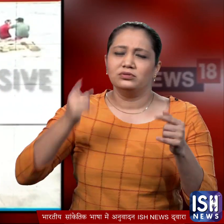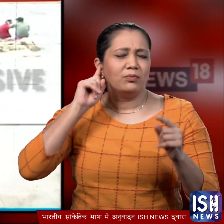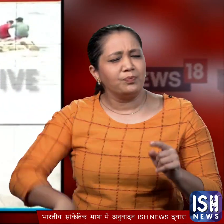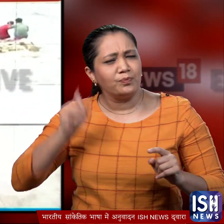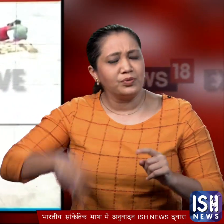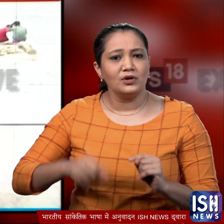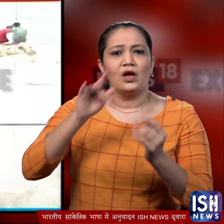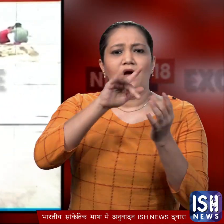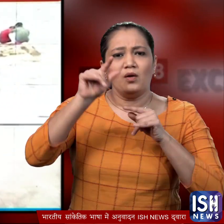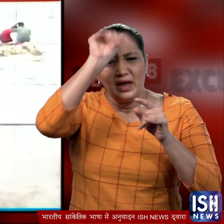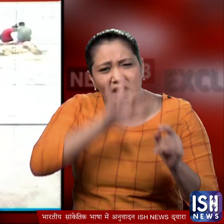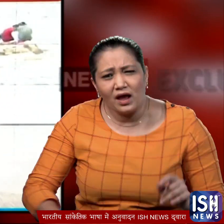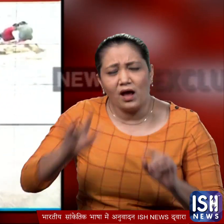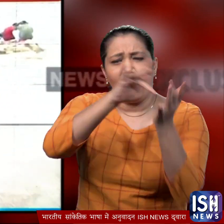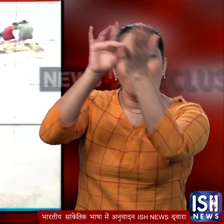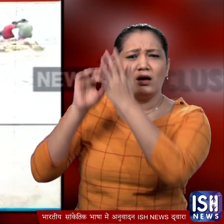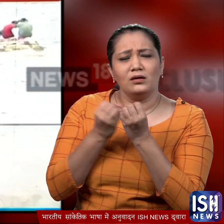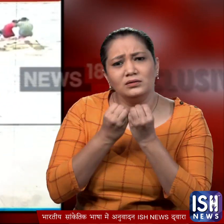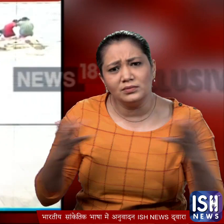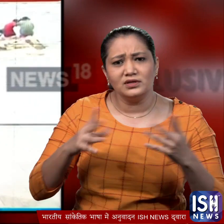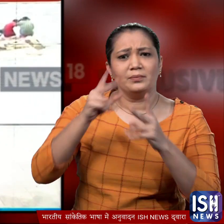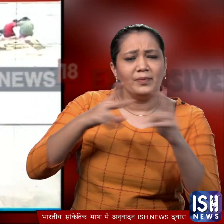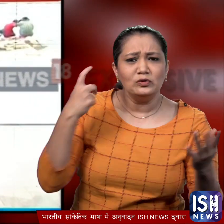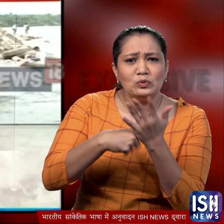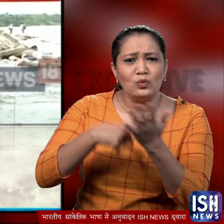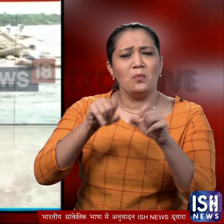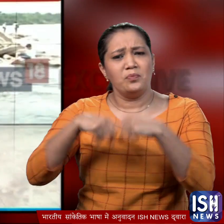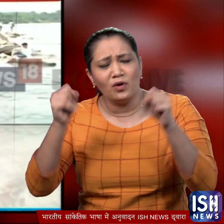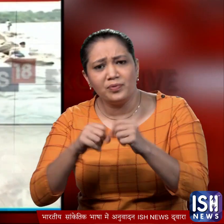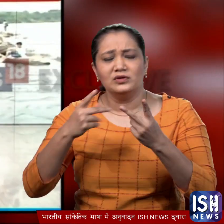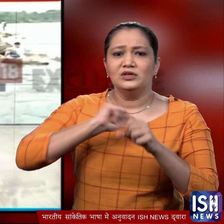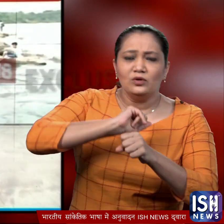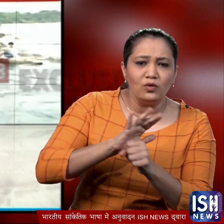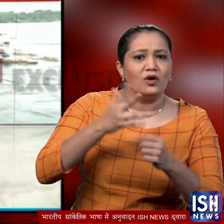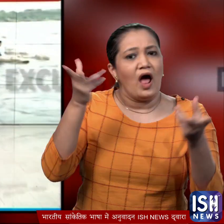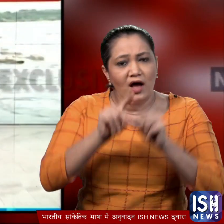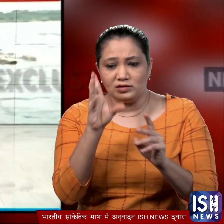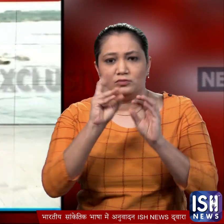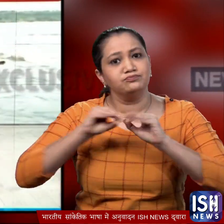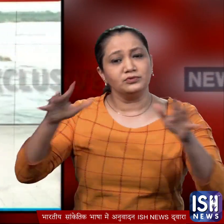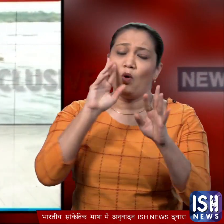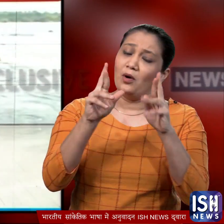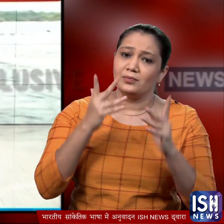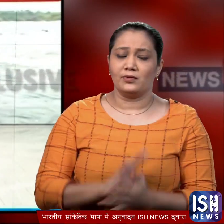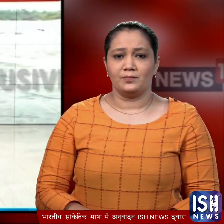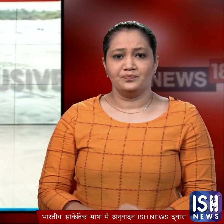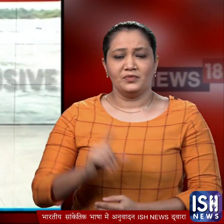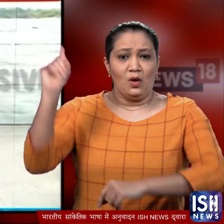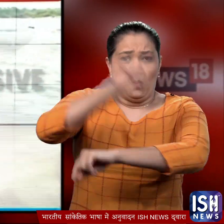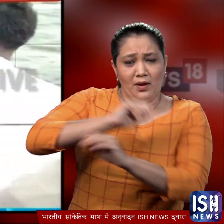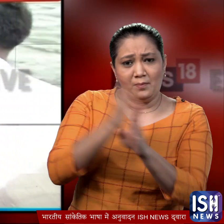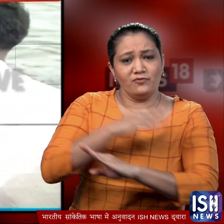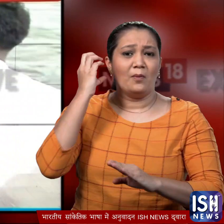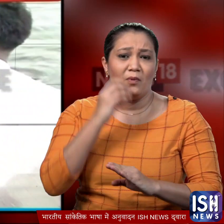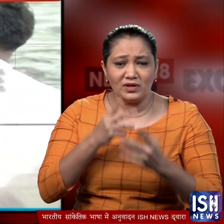अलग अलग हिस्सों से लगातार ऐसी तस्वीरें आ रही हैं जिनमें लोग सारे नियम भूलकर महामारी को न्योता देते दिखे। एक दिन पहले ही प्रधानमंत्री